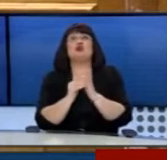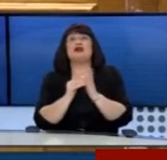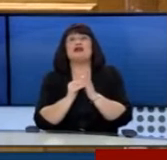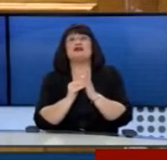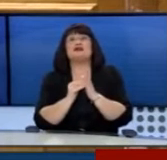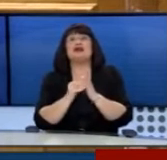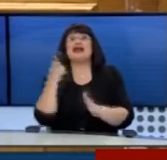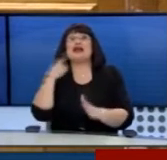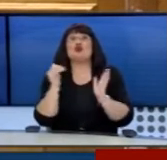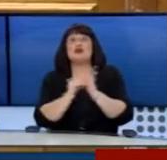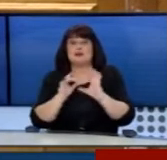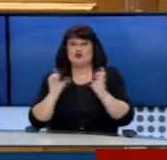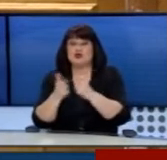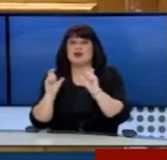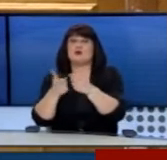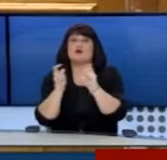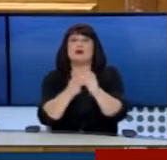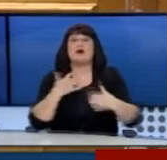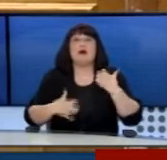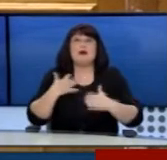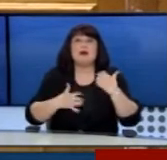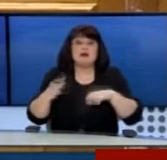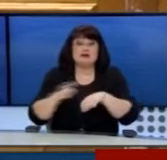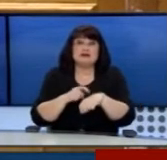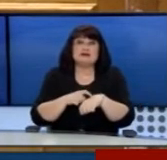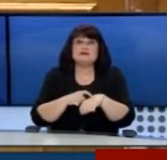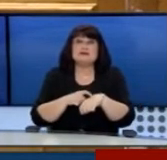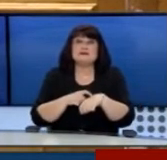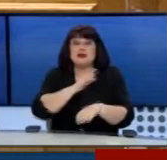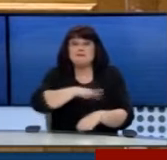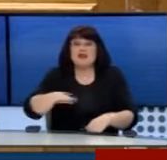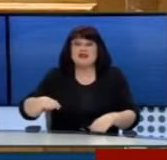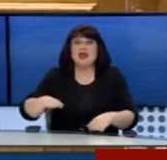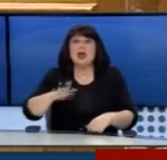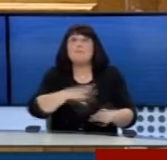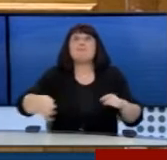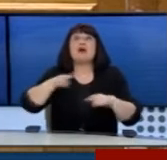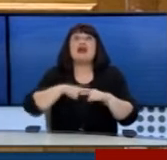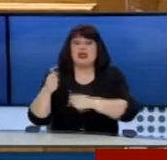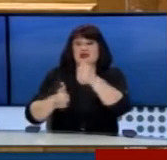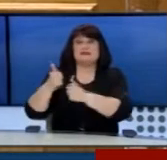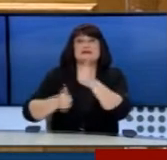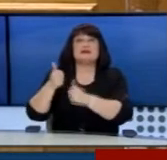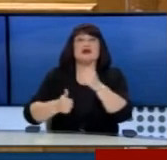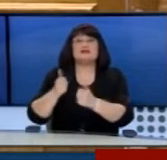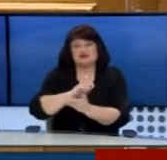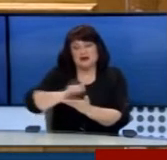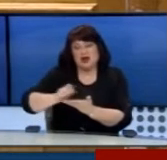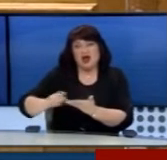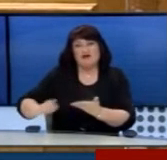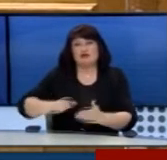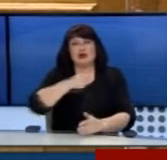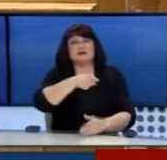στις 100.000 οικογένειες που αγωνιούν σήμερα, τα παιδιά τους δίνουν πανελλαδικές εξετάσεις, ότι